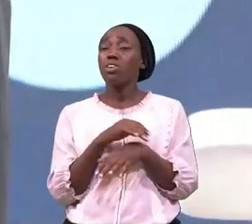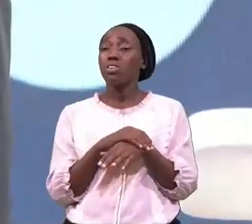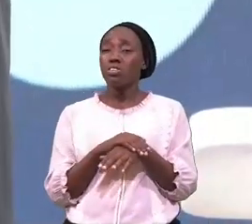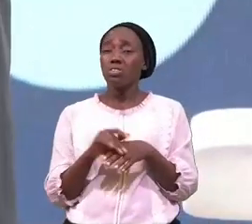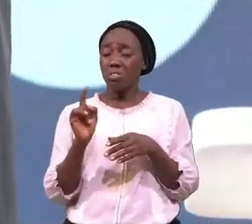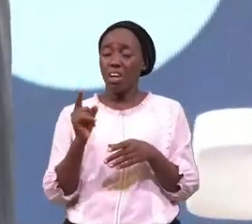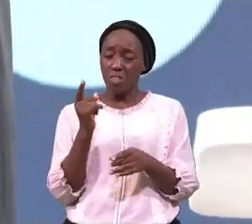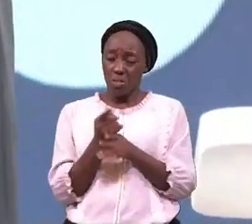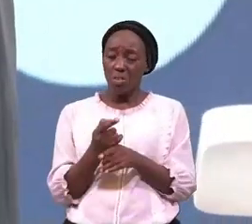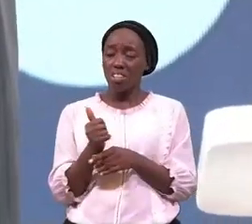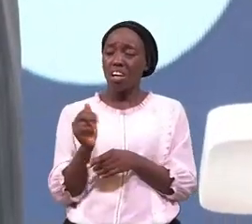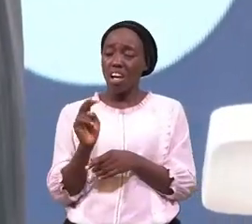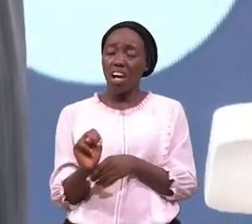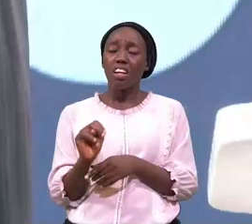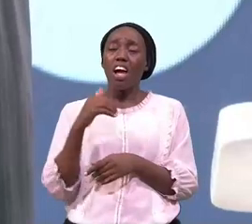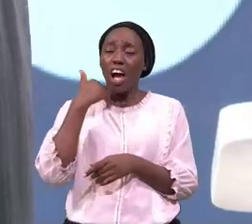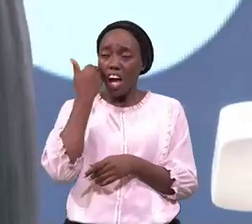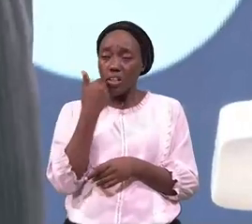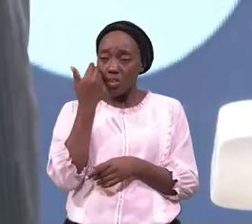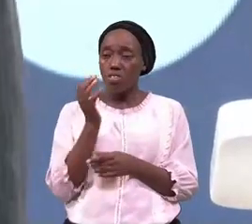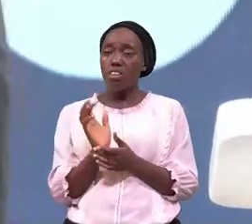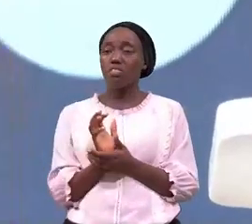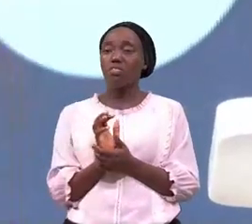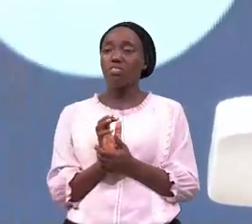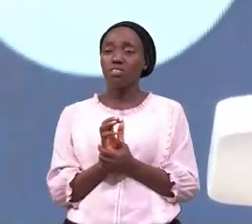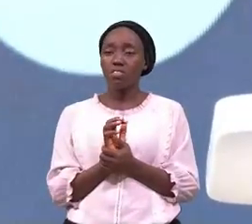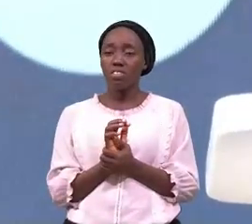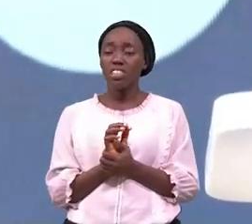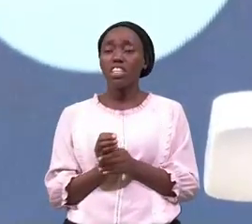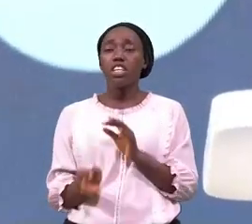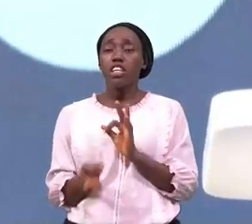Si tu étais un adultère, tu n'as pas besoin de la grâce pour demeurer adultère, tu l'es.